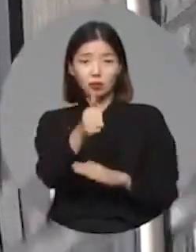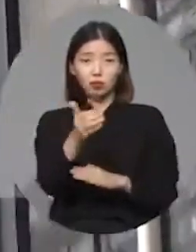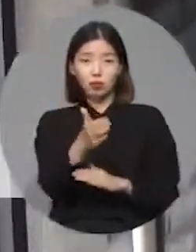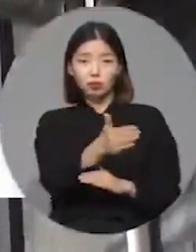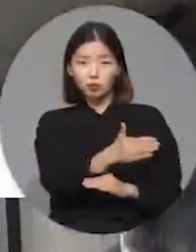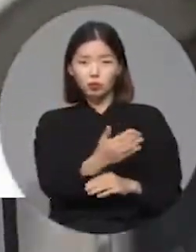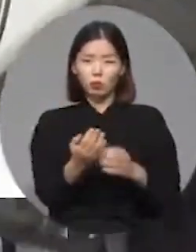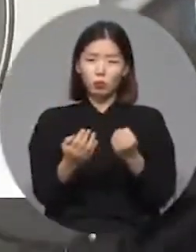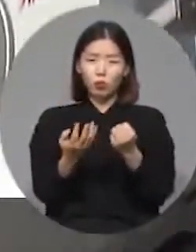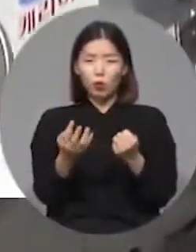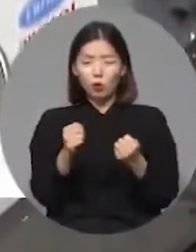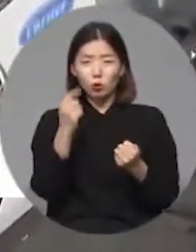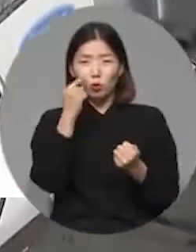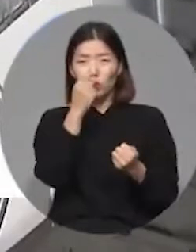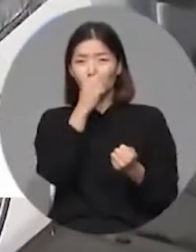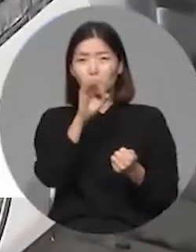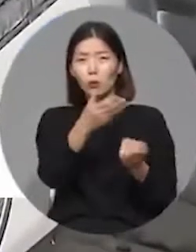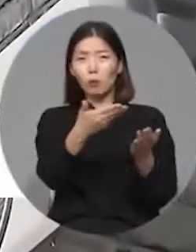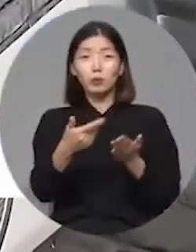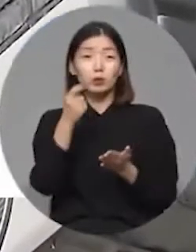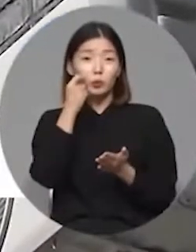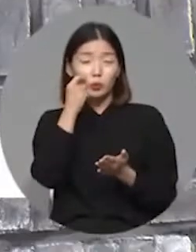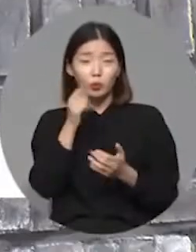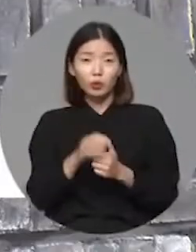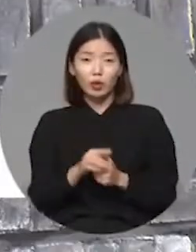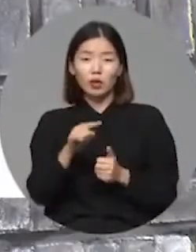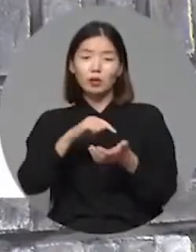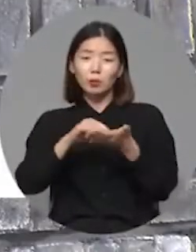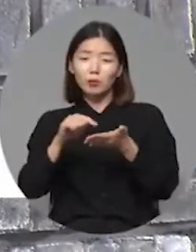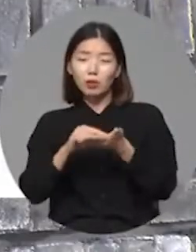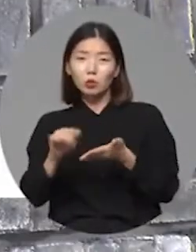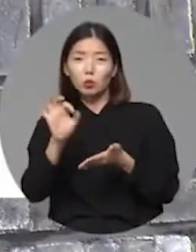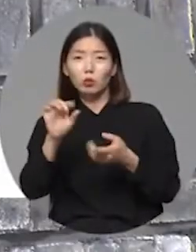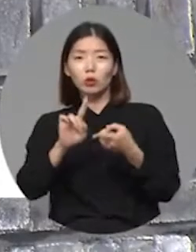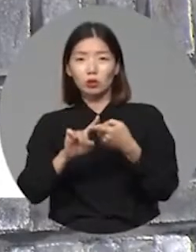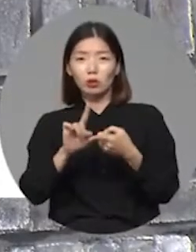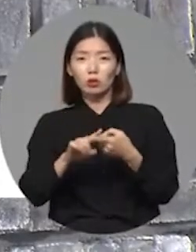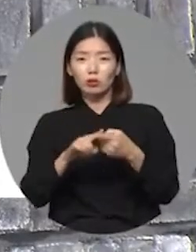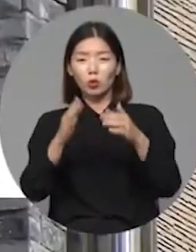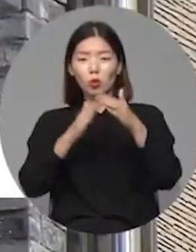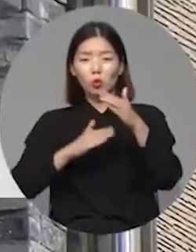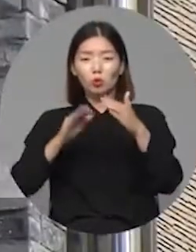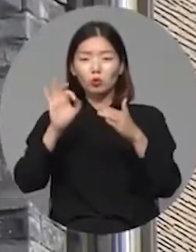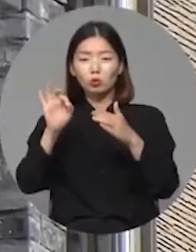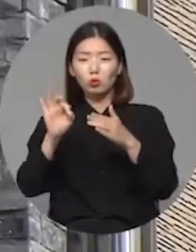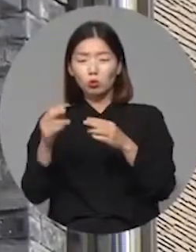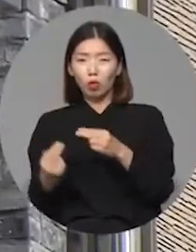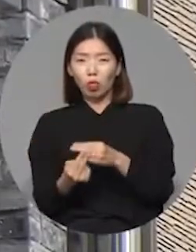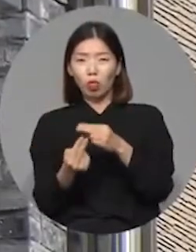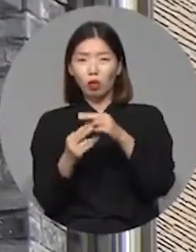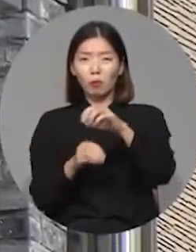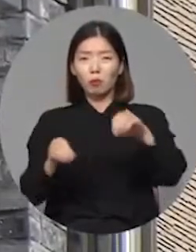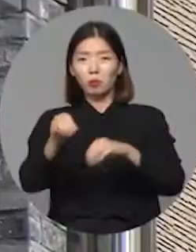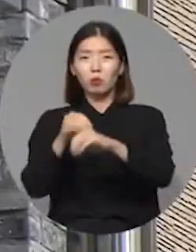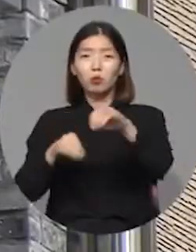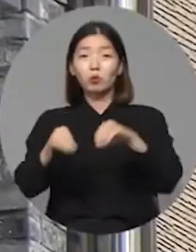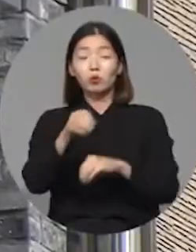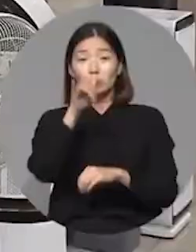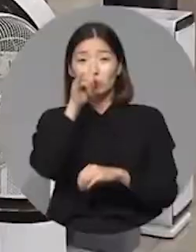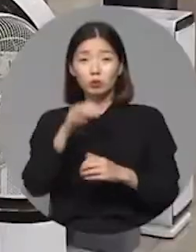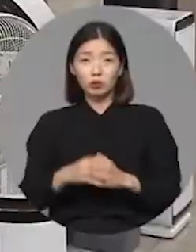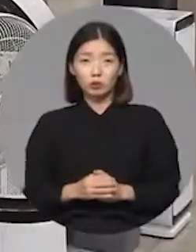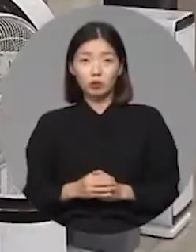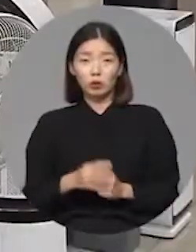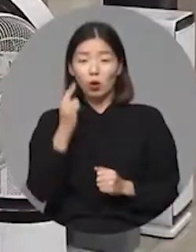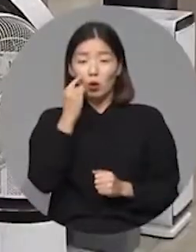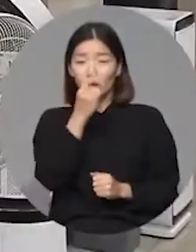매년 수백억 원의 보증금을 돌려받지 못하면서 그 피해액을 사실상 공적 자금으로 충당하고 있습니다.